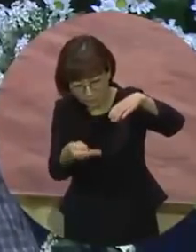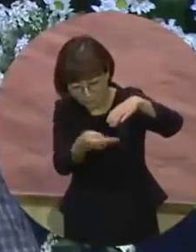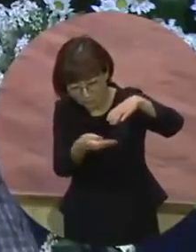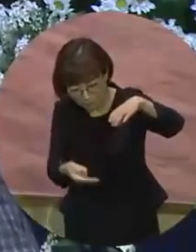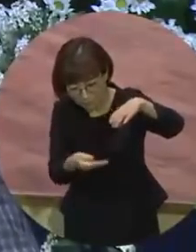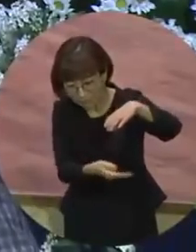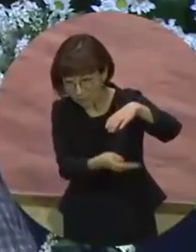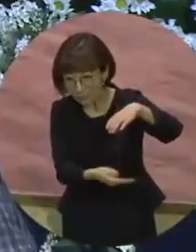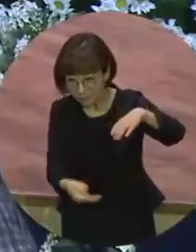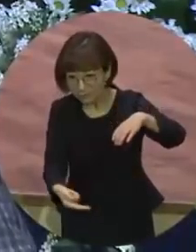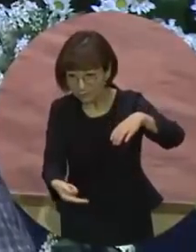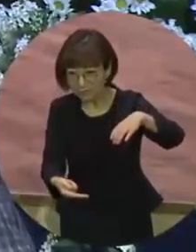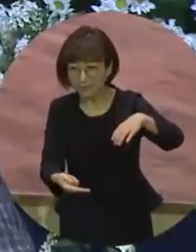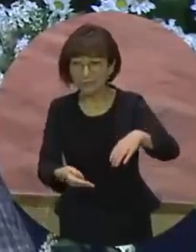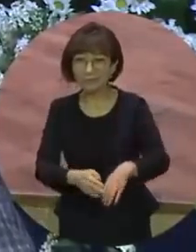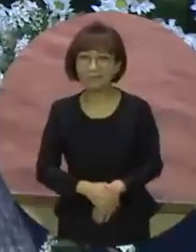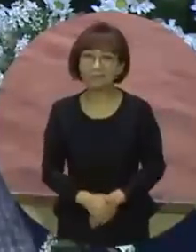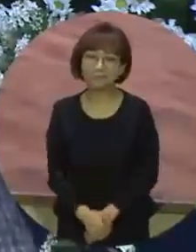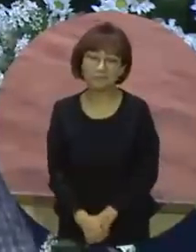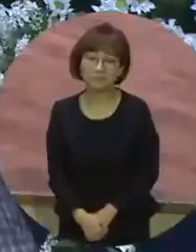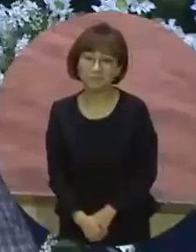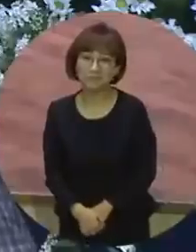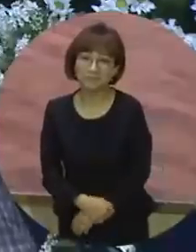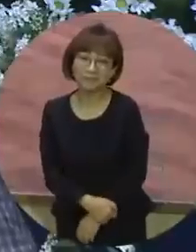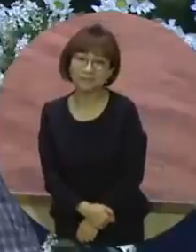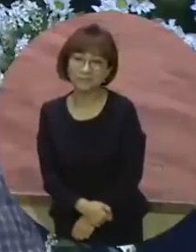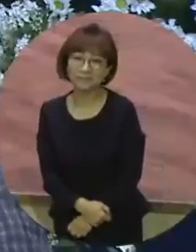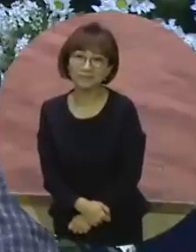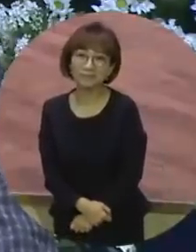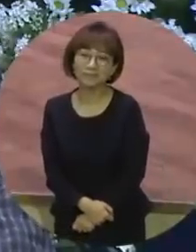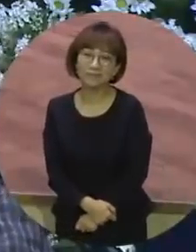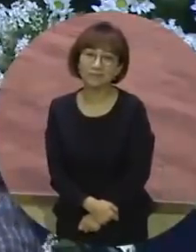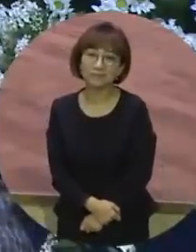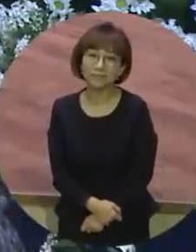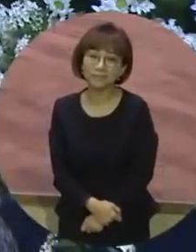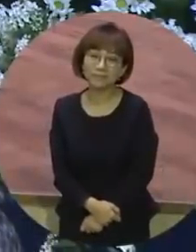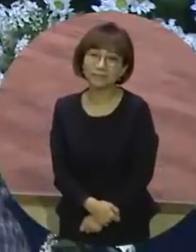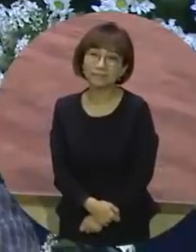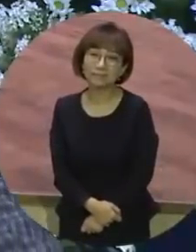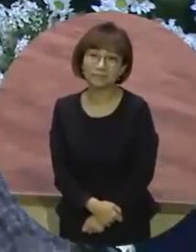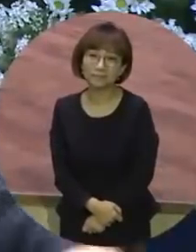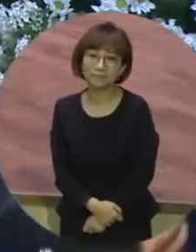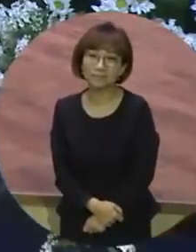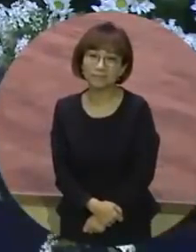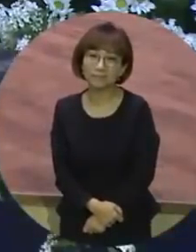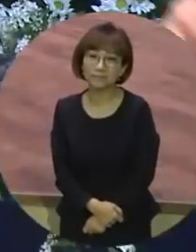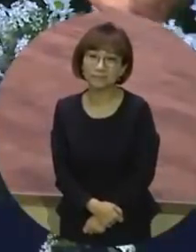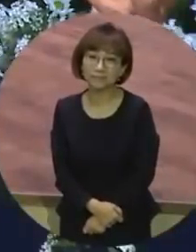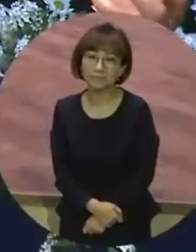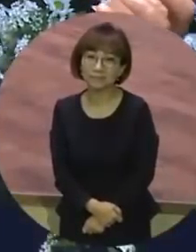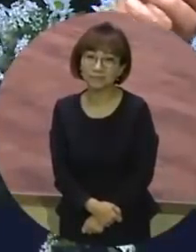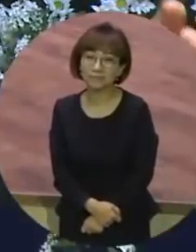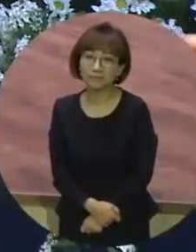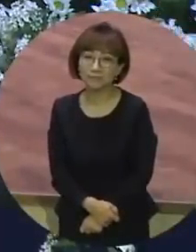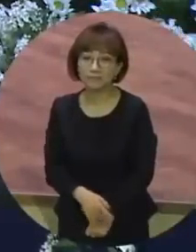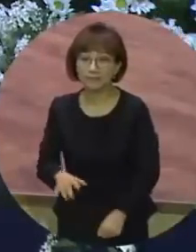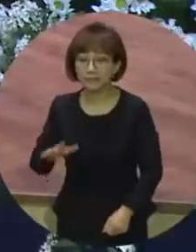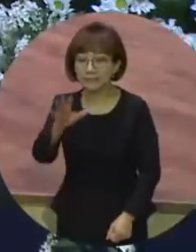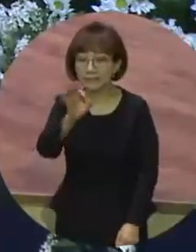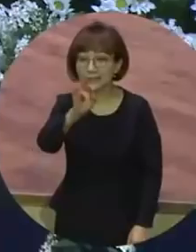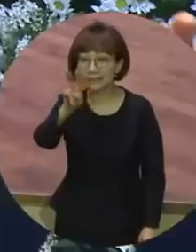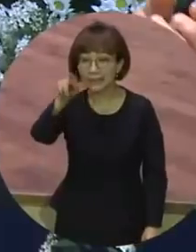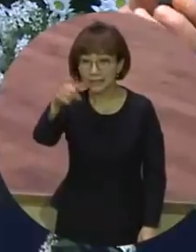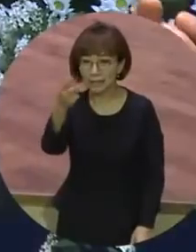시신이 덮고 이런 게 없어 그대로 다 눕혀놔 그렇게 그렇게 다 묻혀서 그래서 애굽에 죽었던 야곱